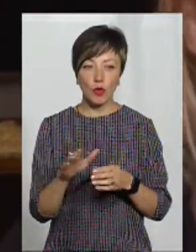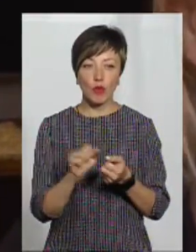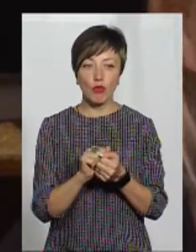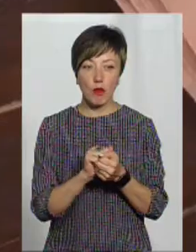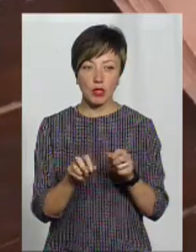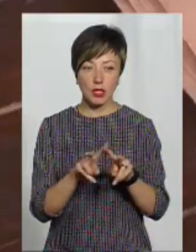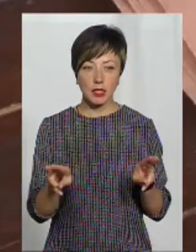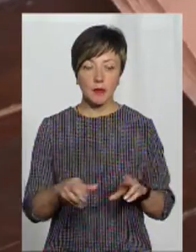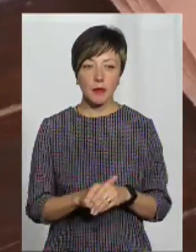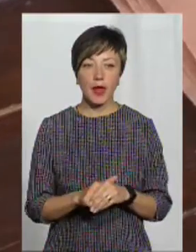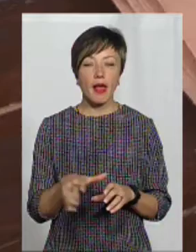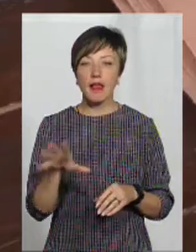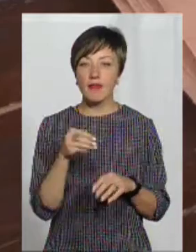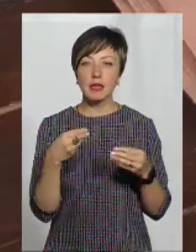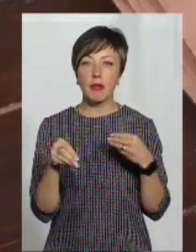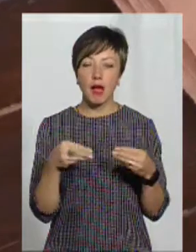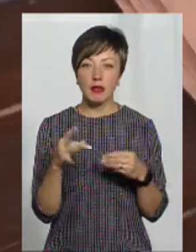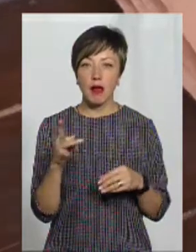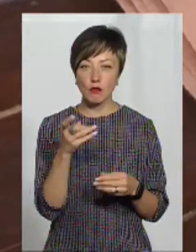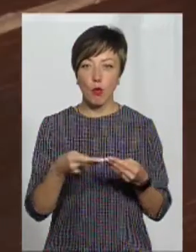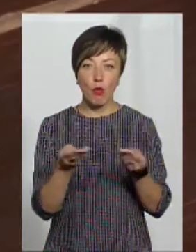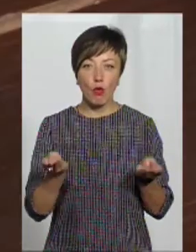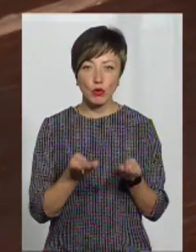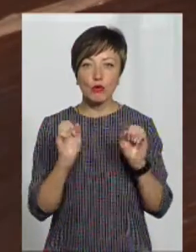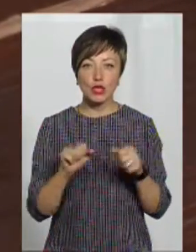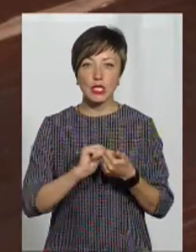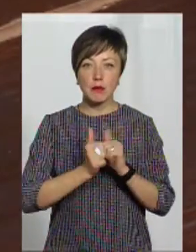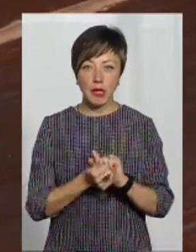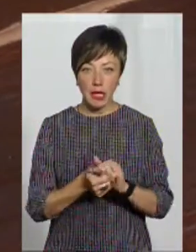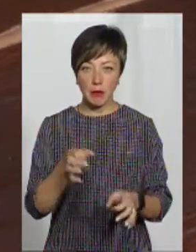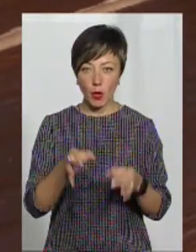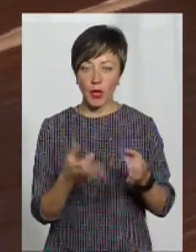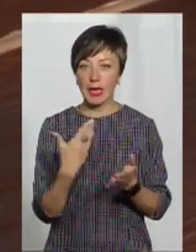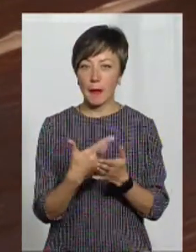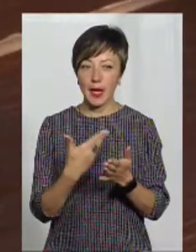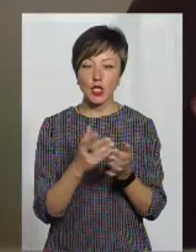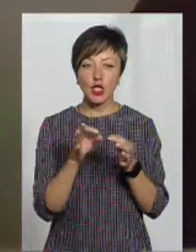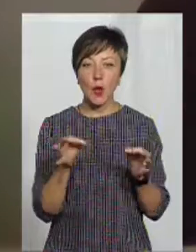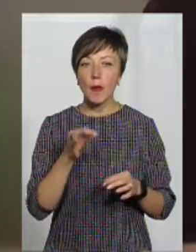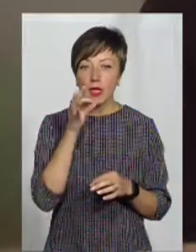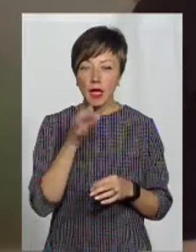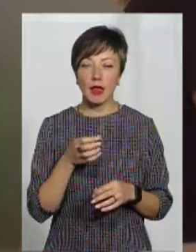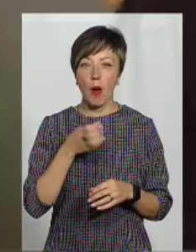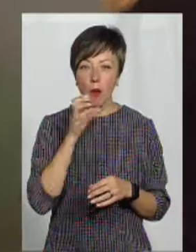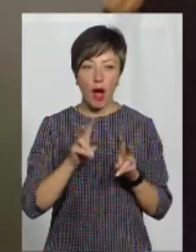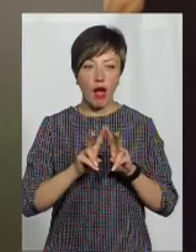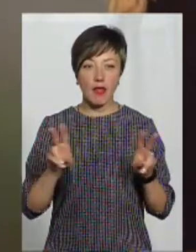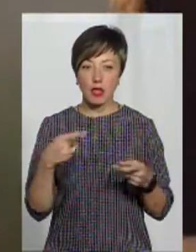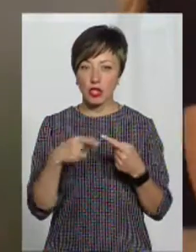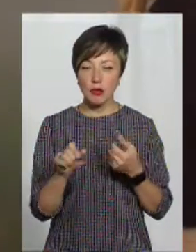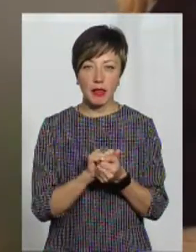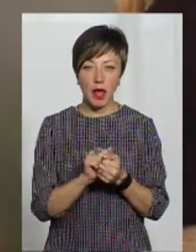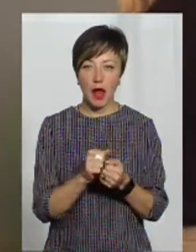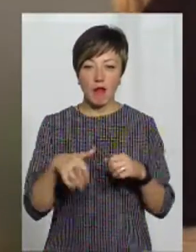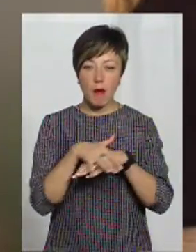бумажні так само. Не весь пластиковий одноразовий посуд, каже Ліана, можна замінити органічним. Наприклад, соломинки для напоїв. Аналогів з інших матеріалів наразі